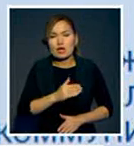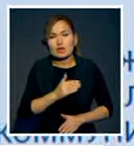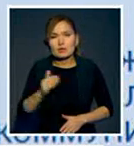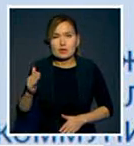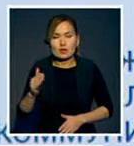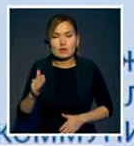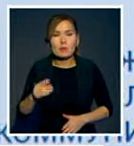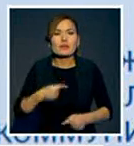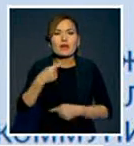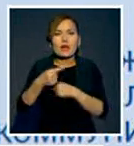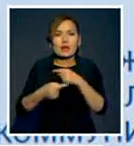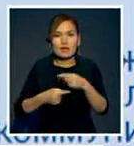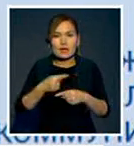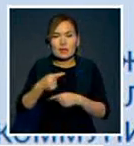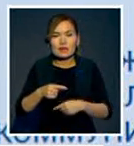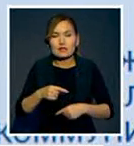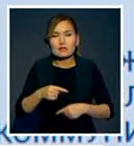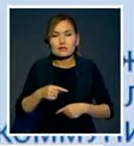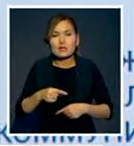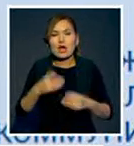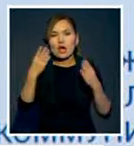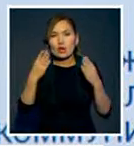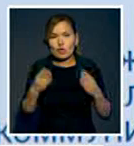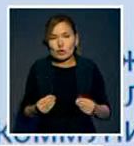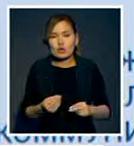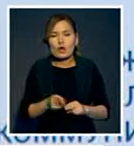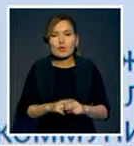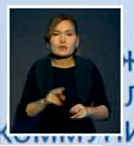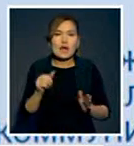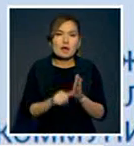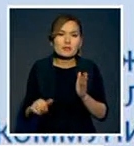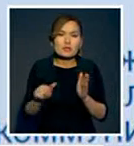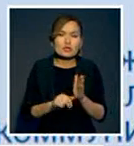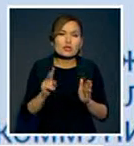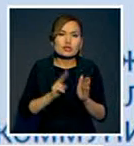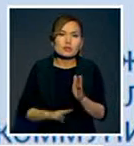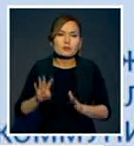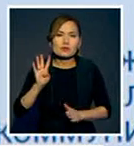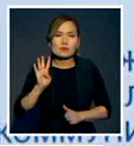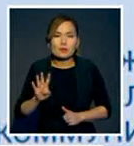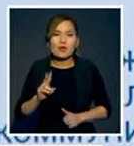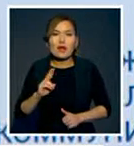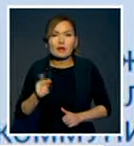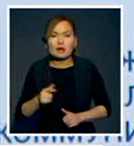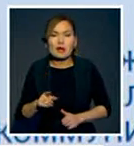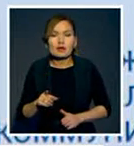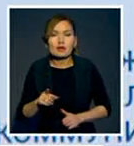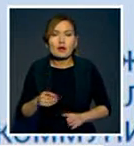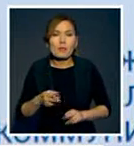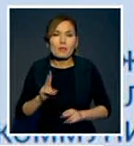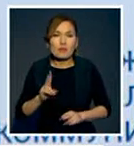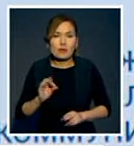және келесі күні 60, 66, 74 және абсолюттік салмақ дәрежесі бойынша